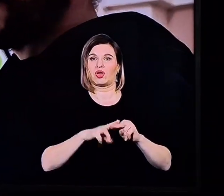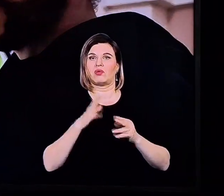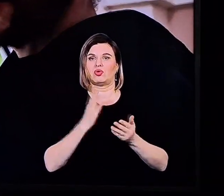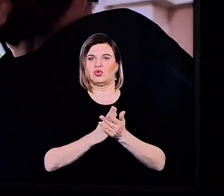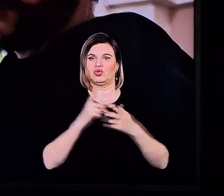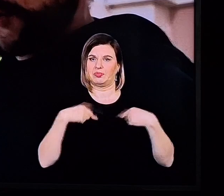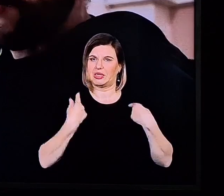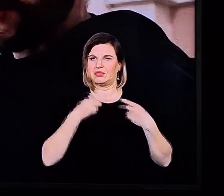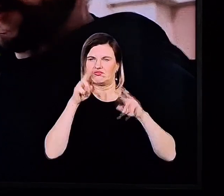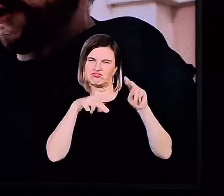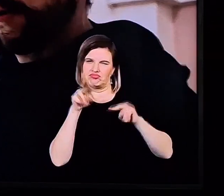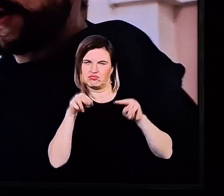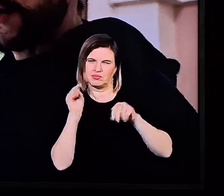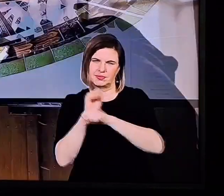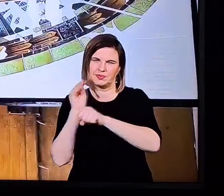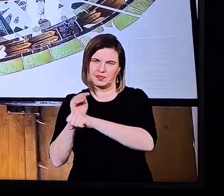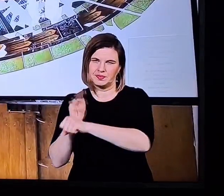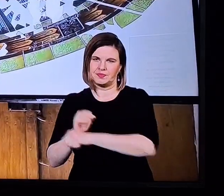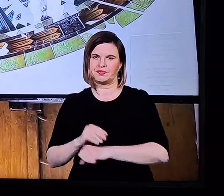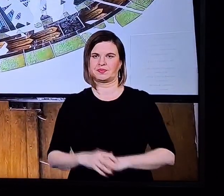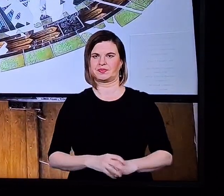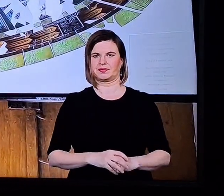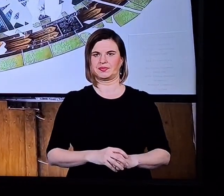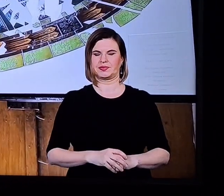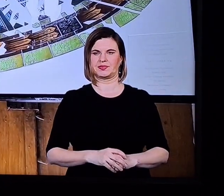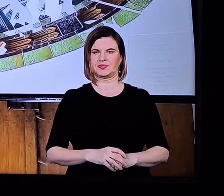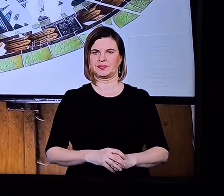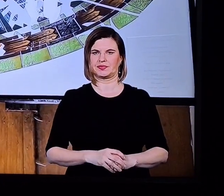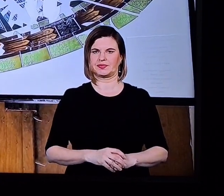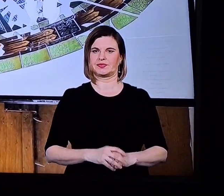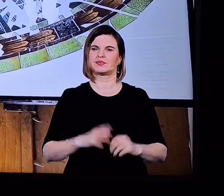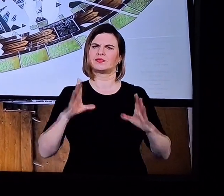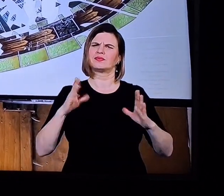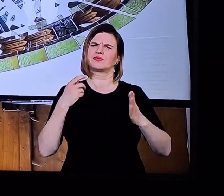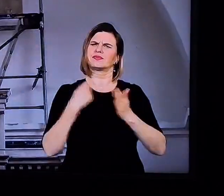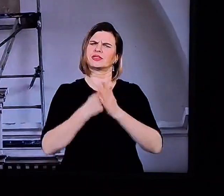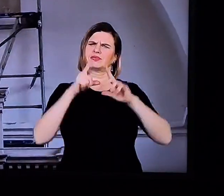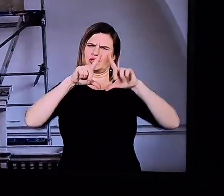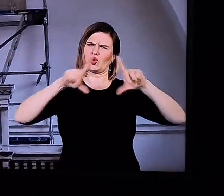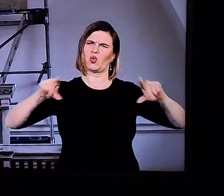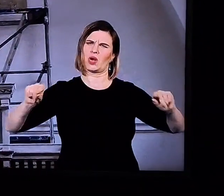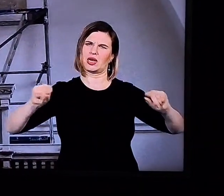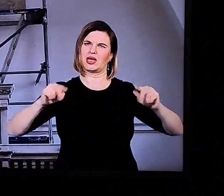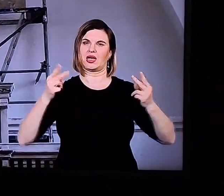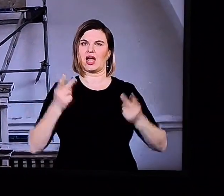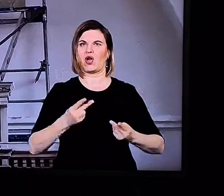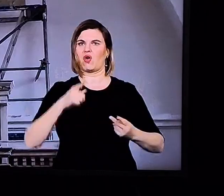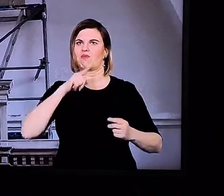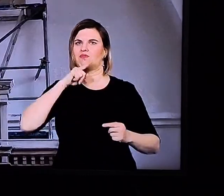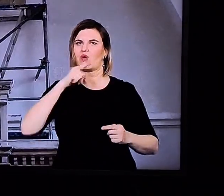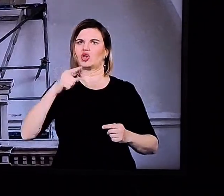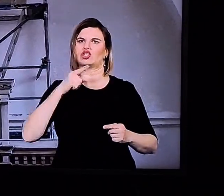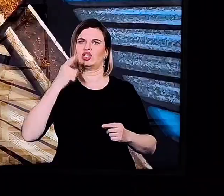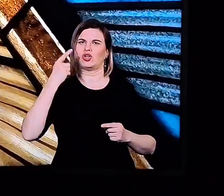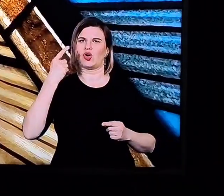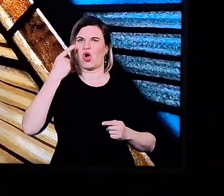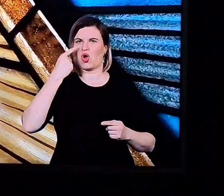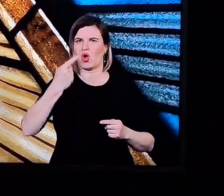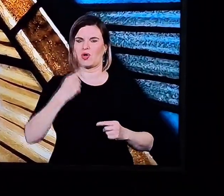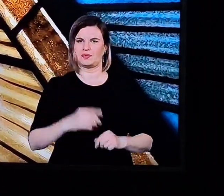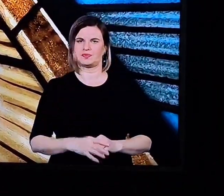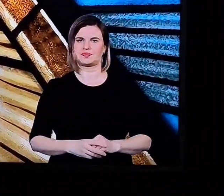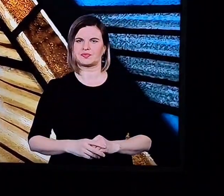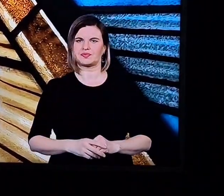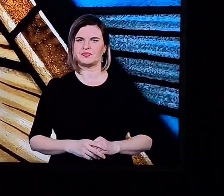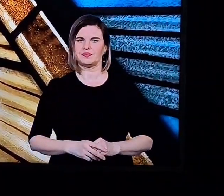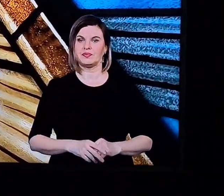na malírnu a začalo se to vlastně dělat. Trojúhelníkovou vitráž nazvali Boží oko. Podle místního faráře jde o jeden z prvních